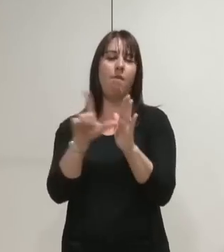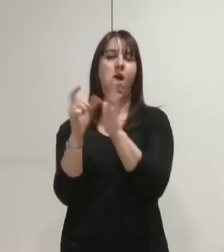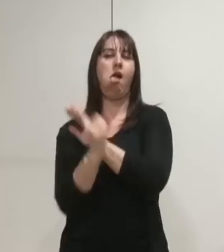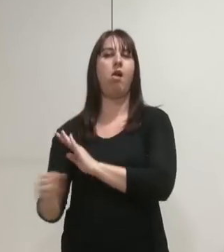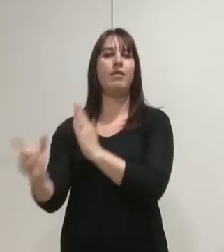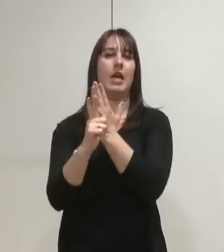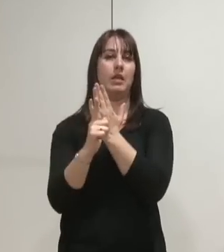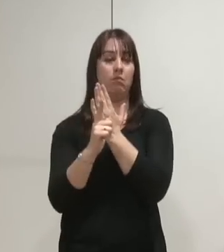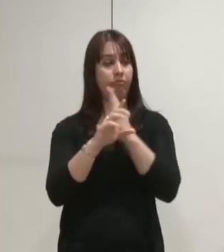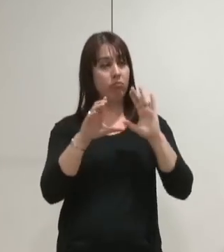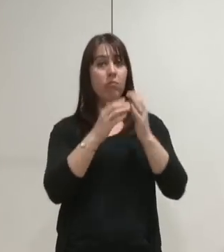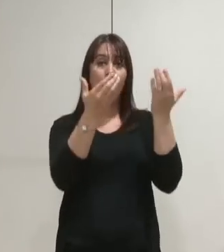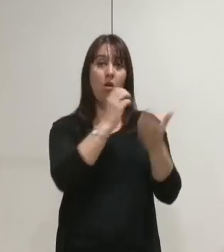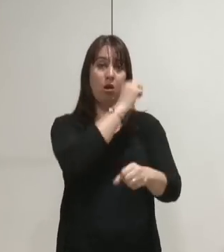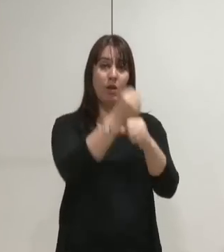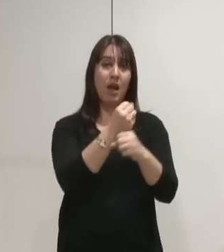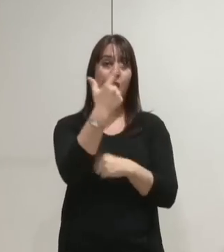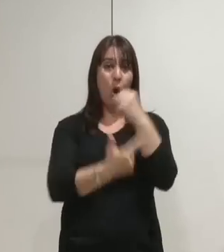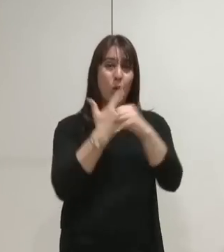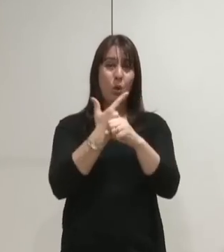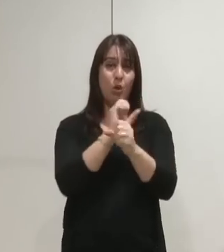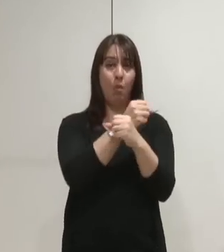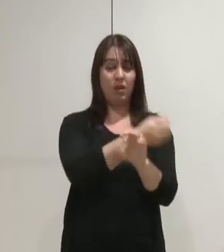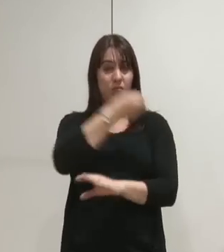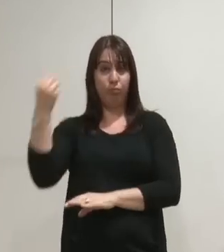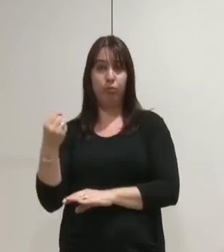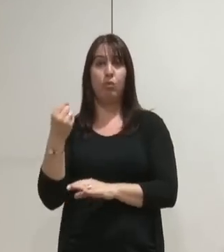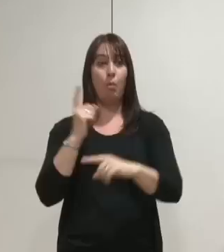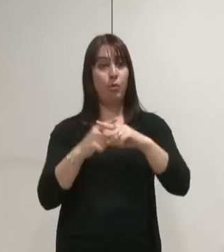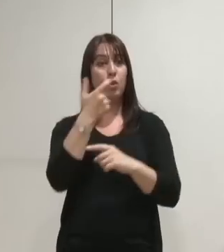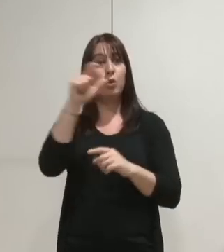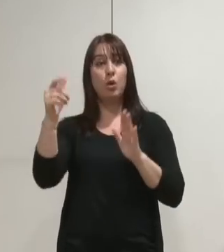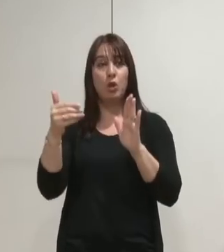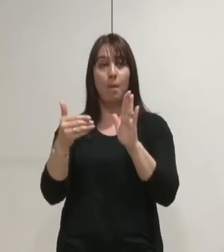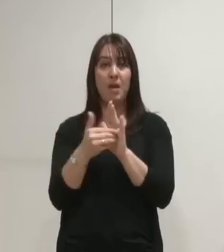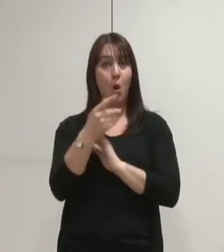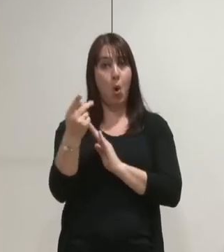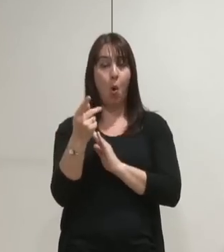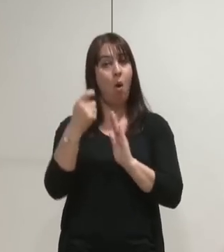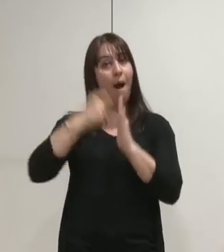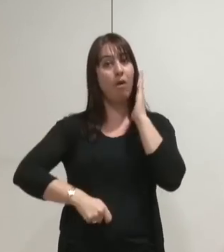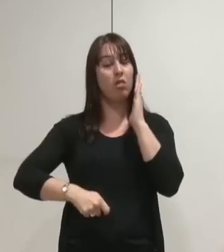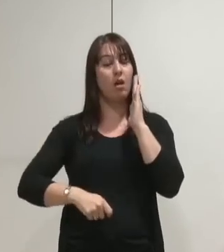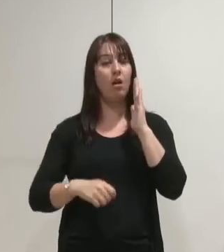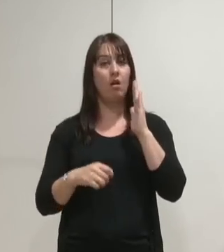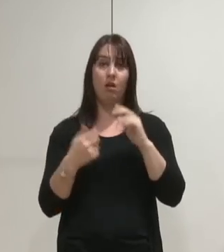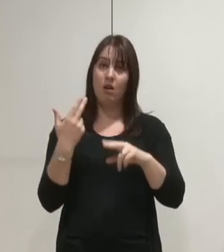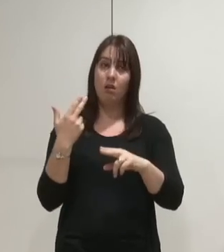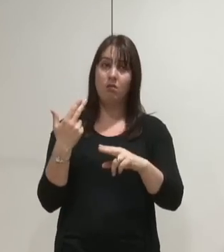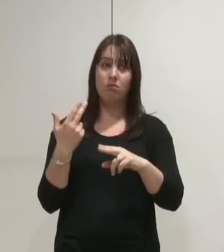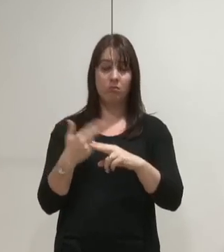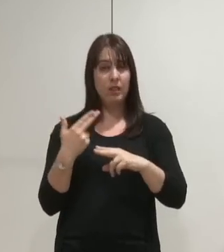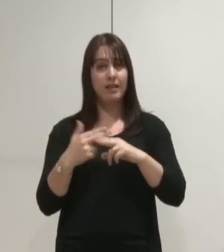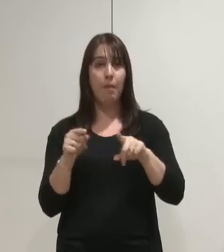d'une peine de 2 ans d'emprisonnement et de 200000 € d'amende cela s'appelle aussi potentiellement de la prise égale